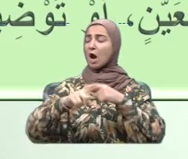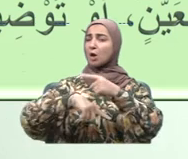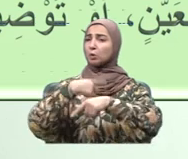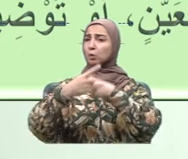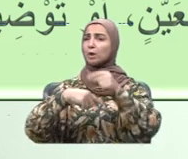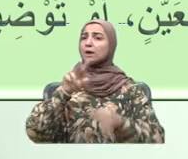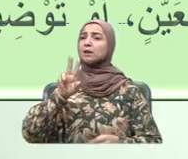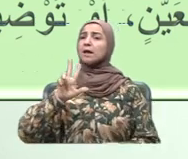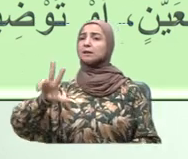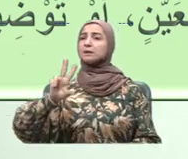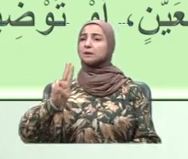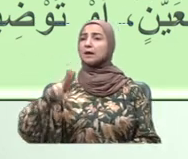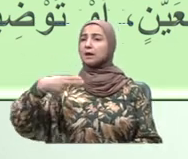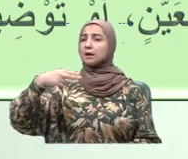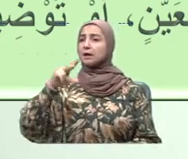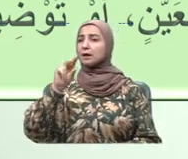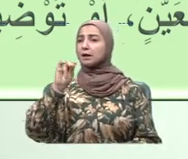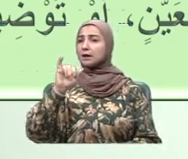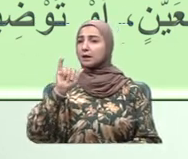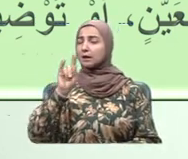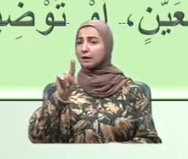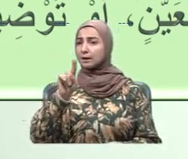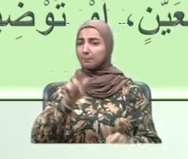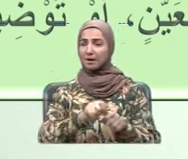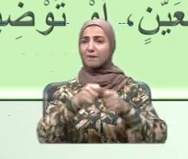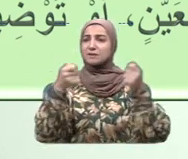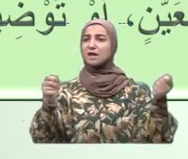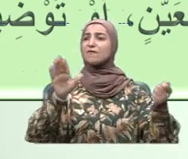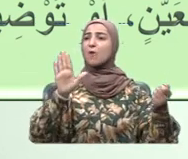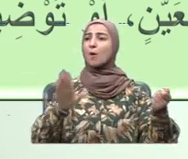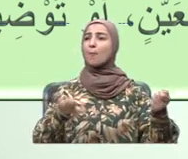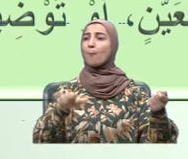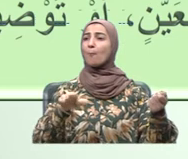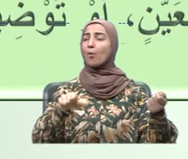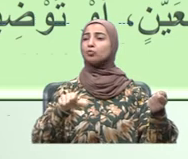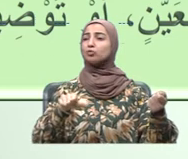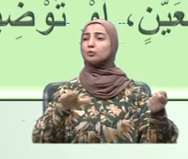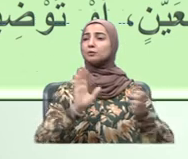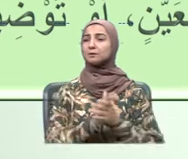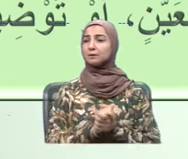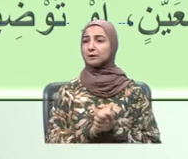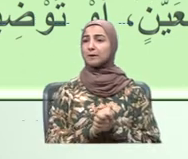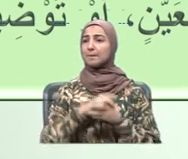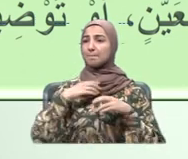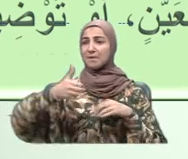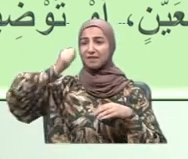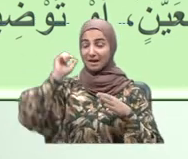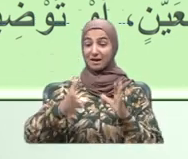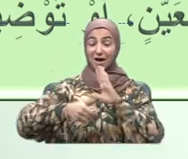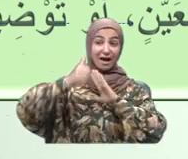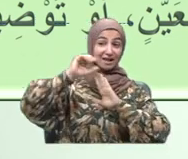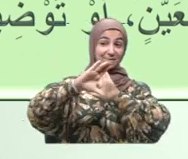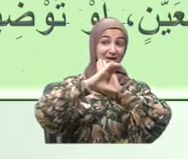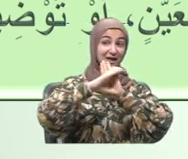هو نص يتكلم على نص سابق بالتركيز في موضوع معين أو توضيح